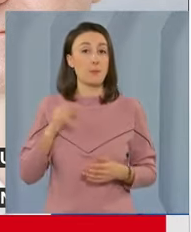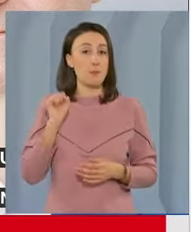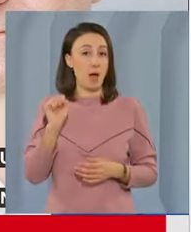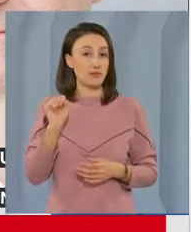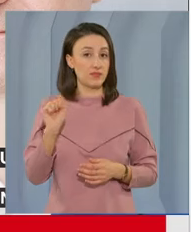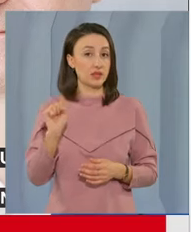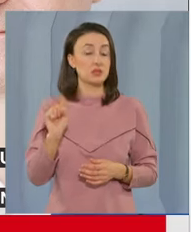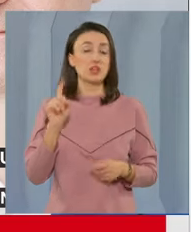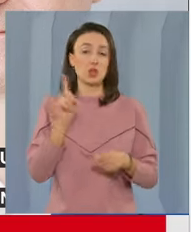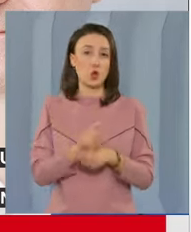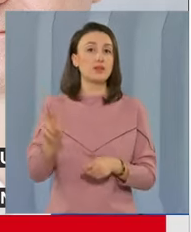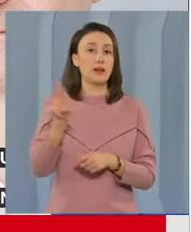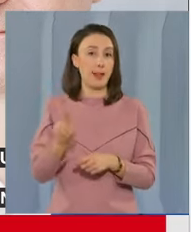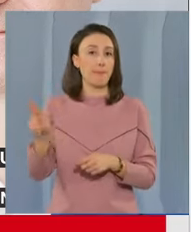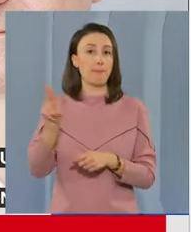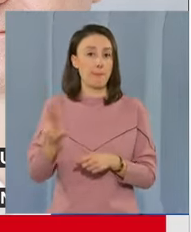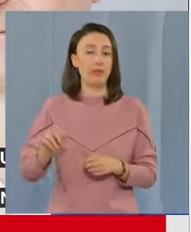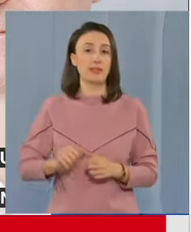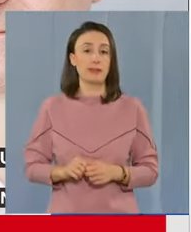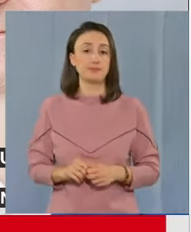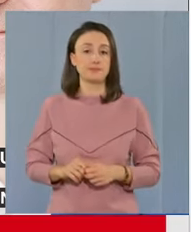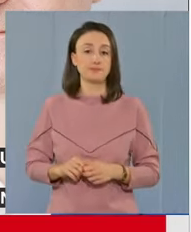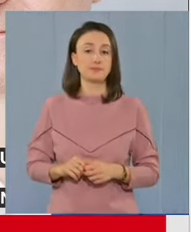partid se tot repete chestiunea asta despre